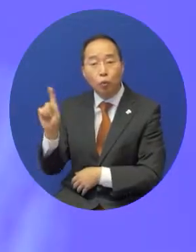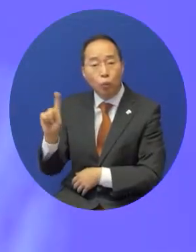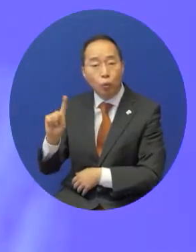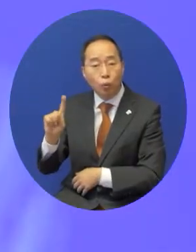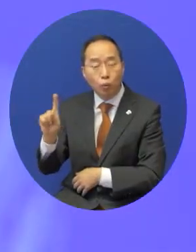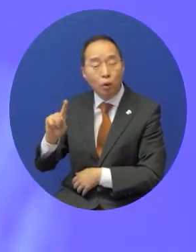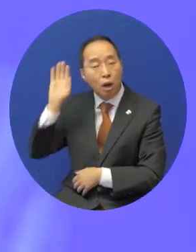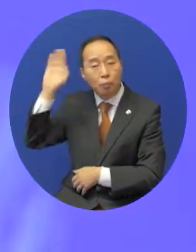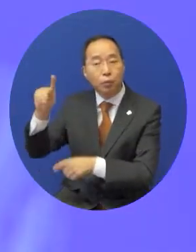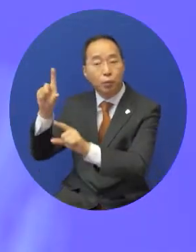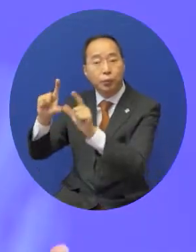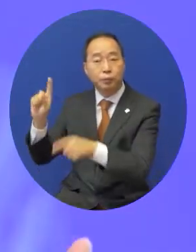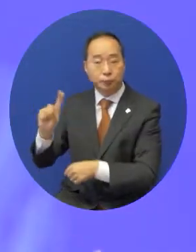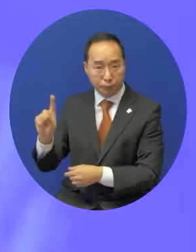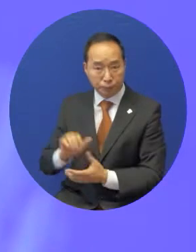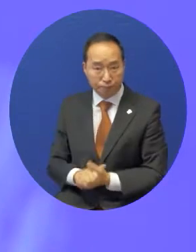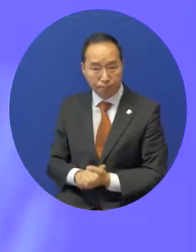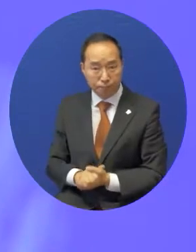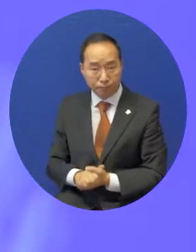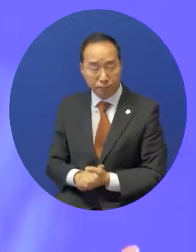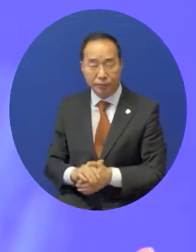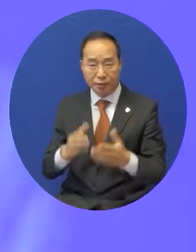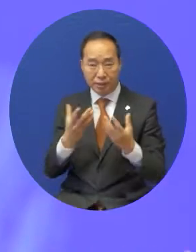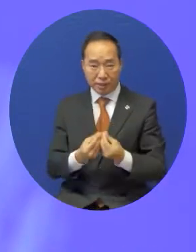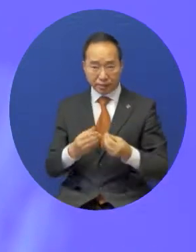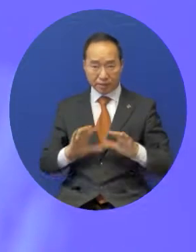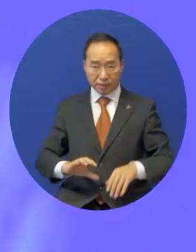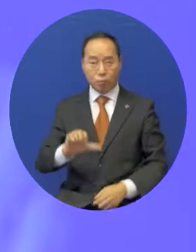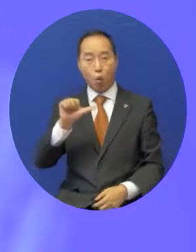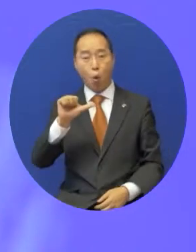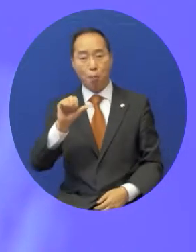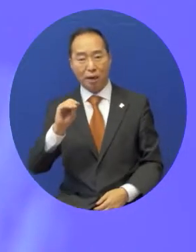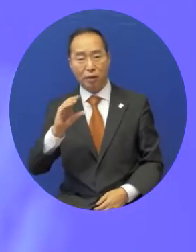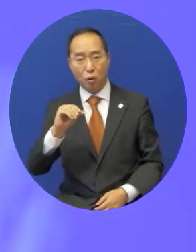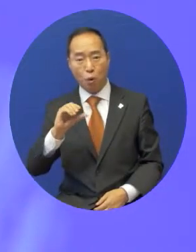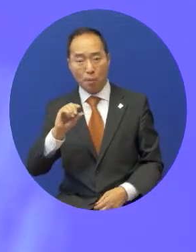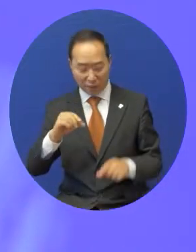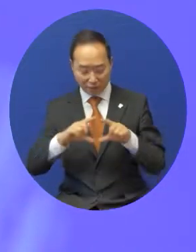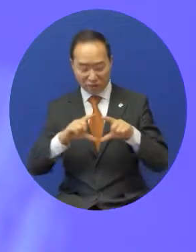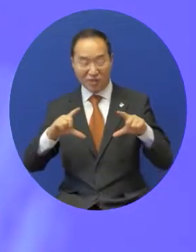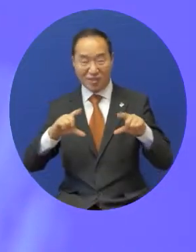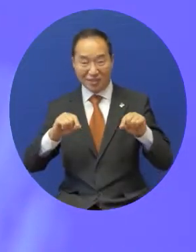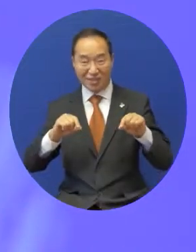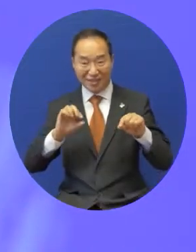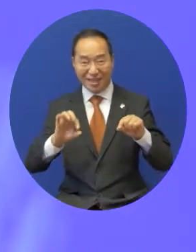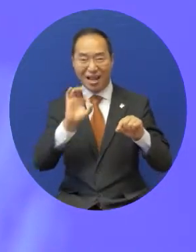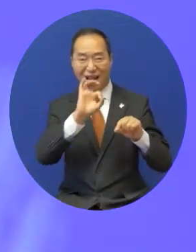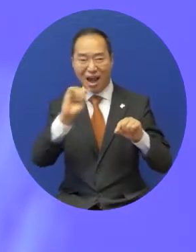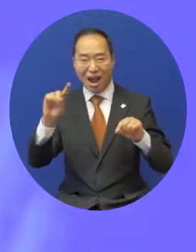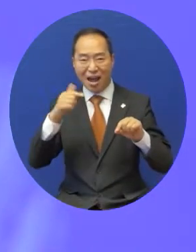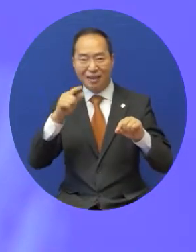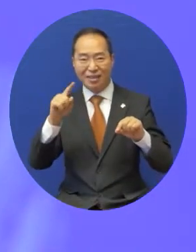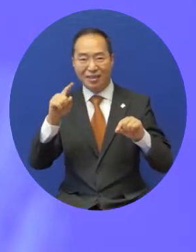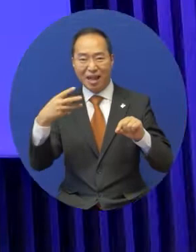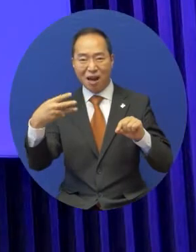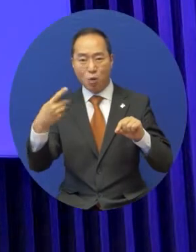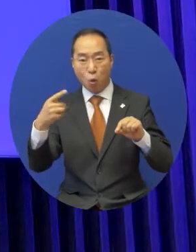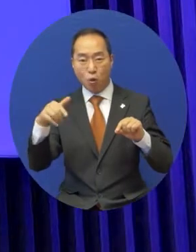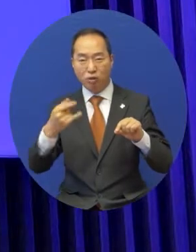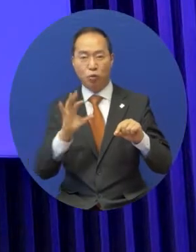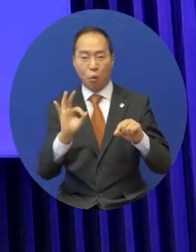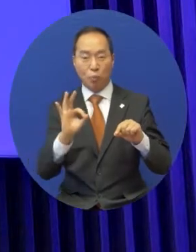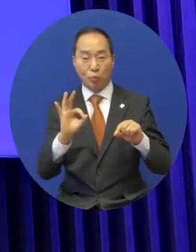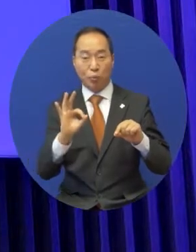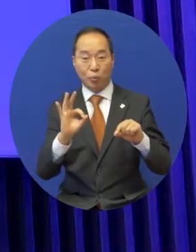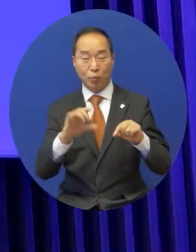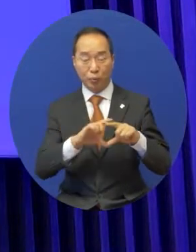한번 생각해 보면 지금 현재 우리가 5만 원짜리 지폐, 이게 바로 아날로그 돈이죠.